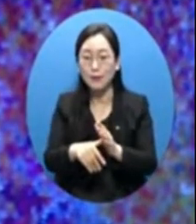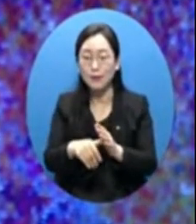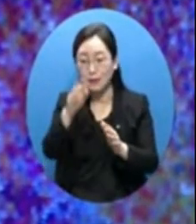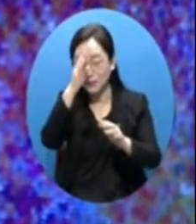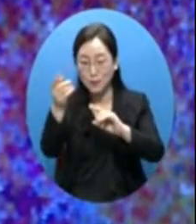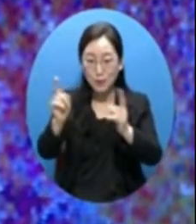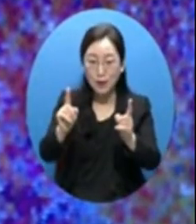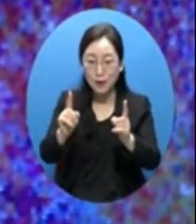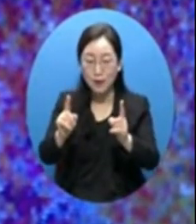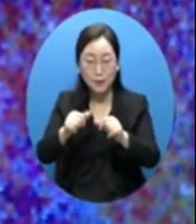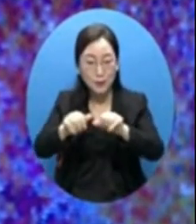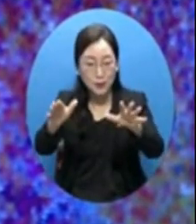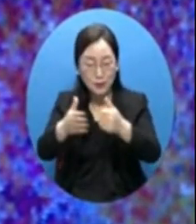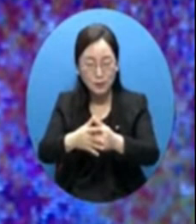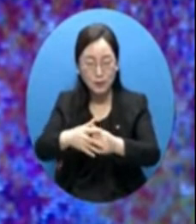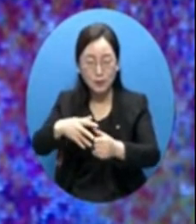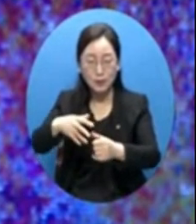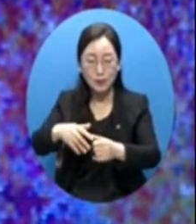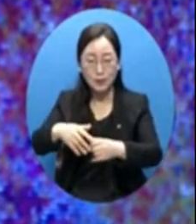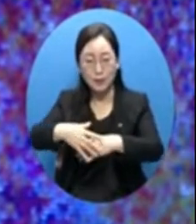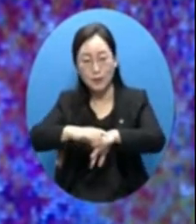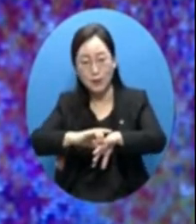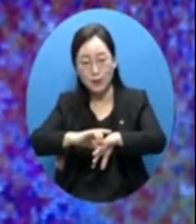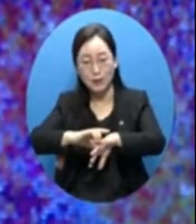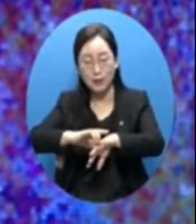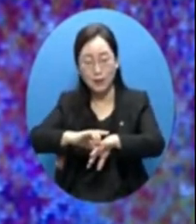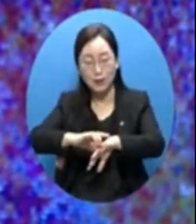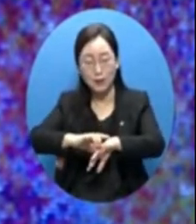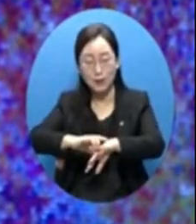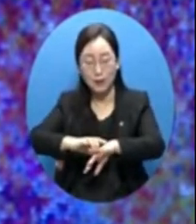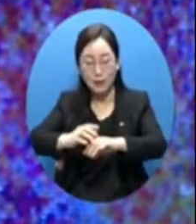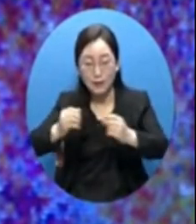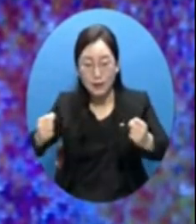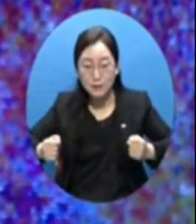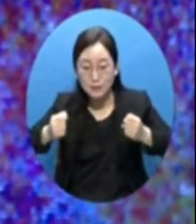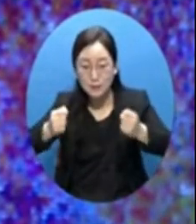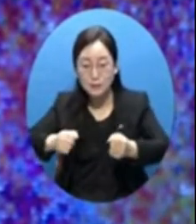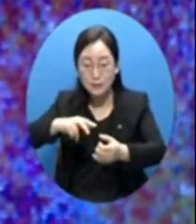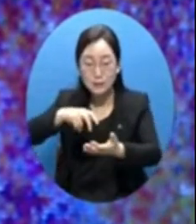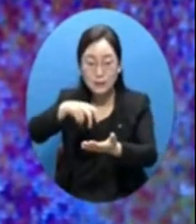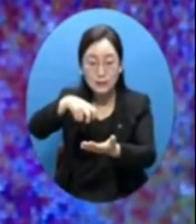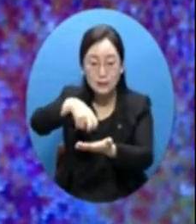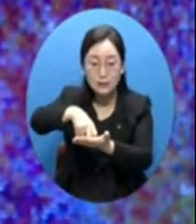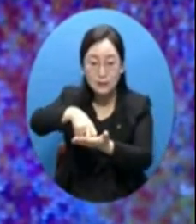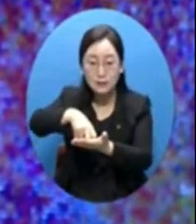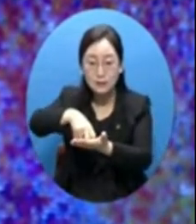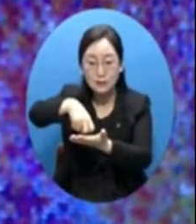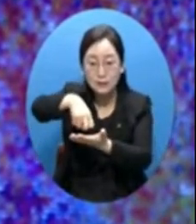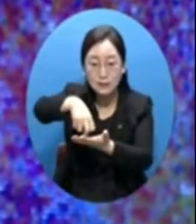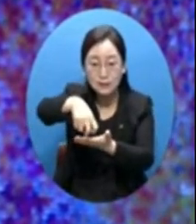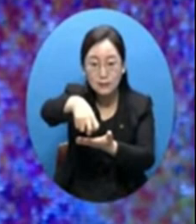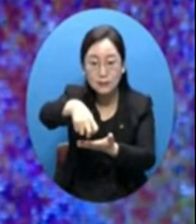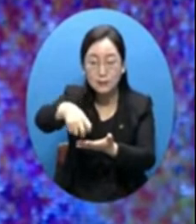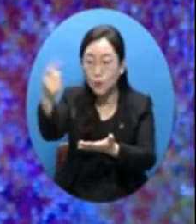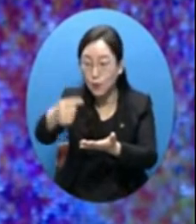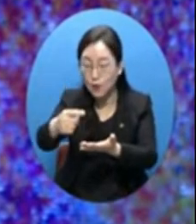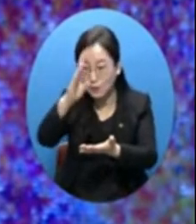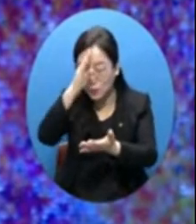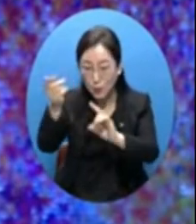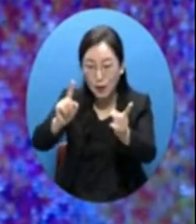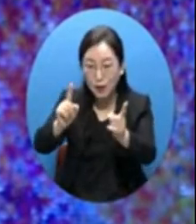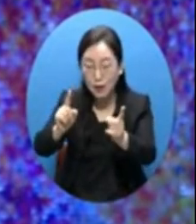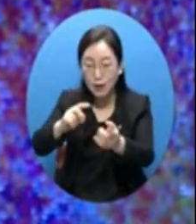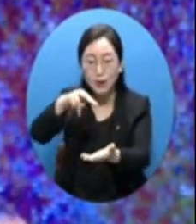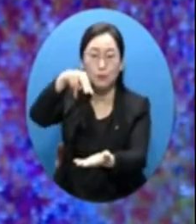걷지 못하던 소아마비에 걸려서 기어다니며 구걸하던 거지가 와서 기도받고 일어남으로